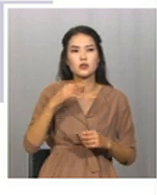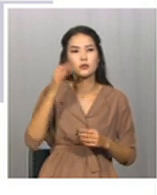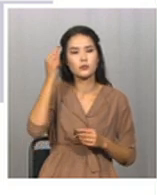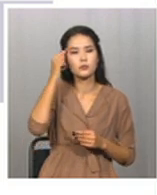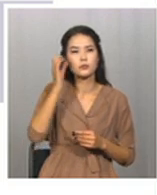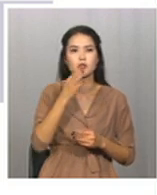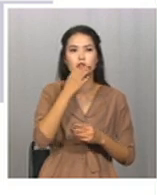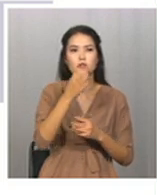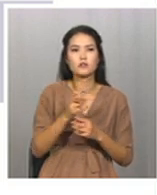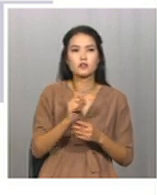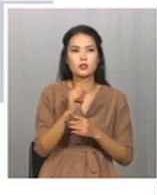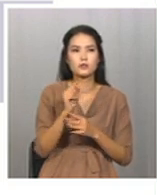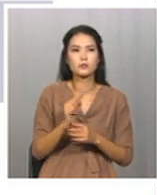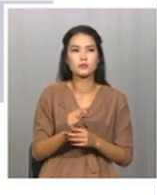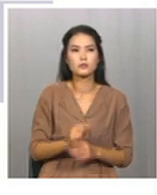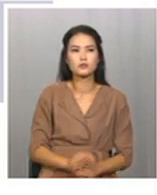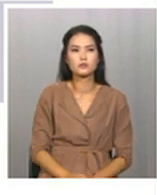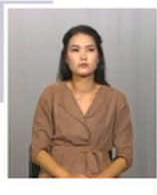на вопросы.